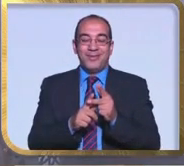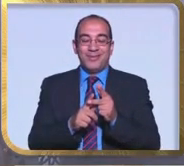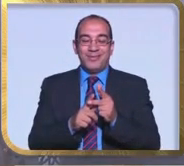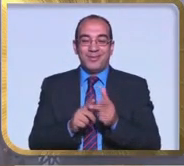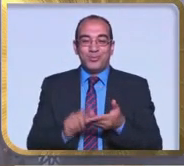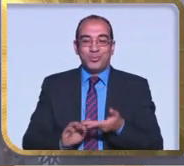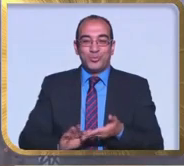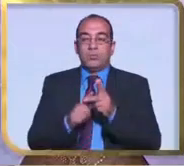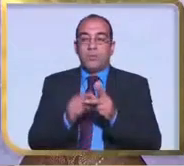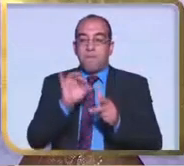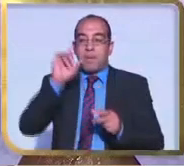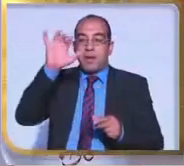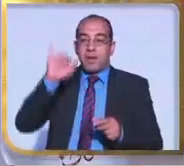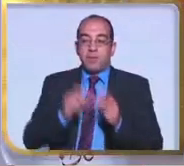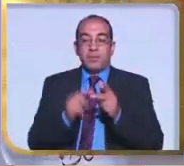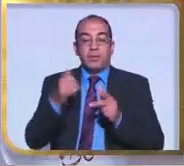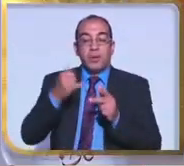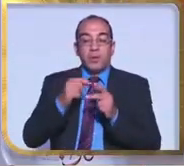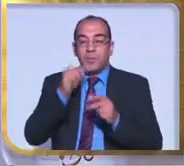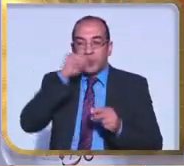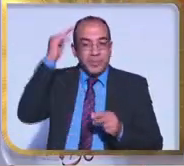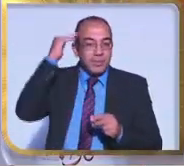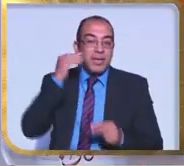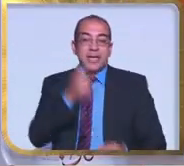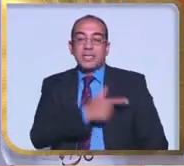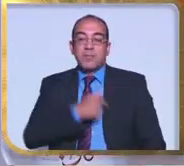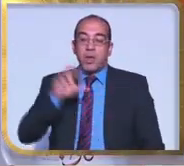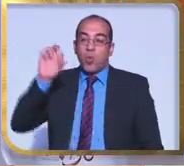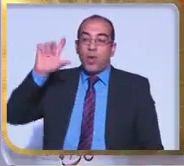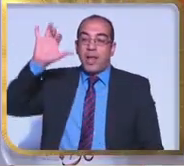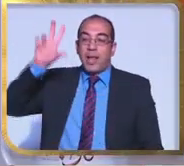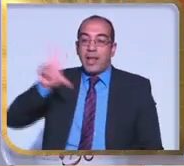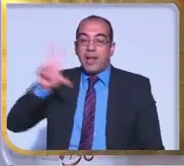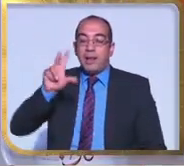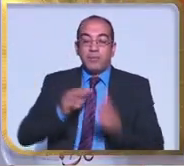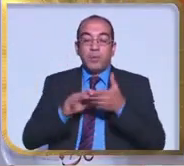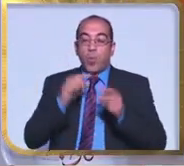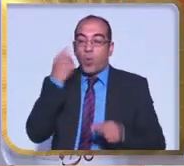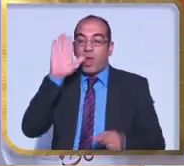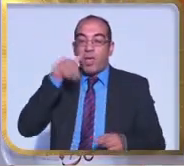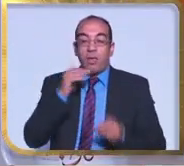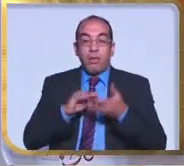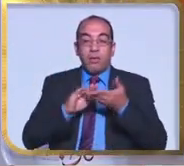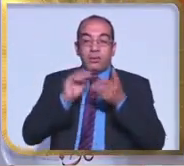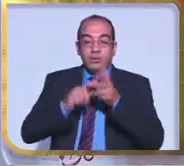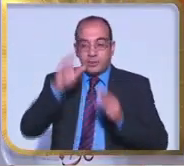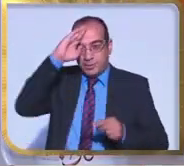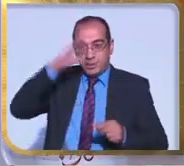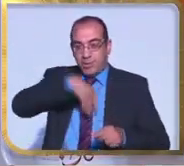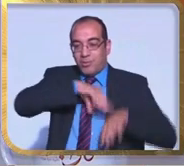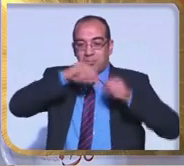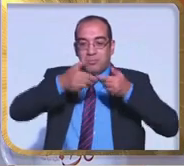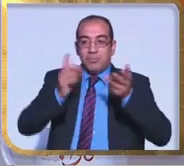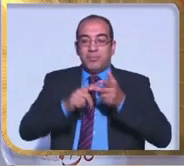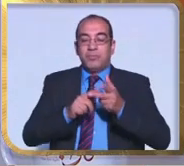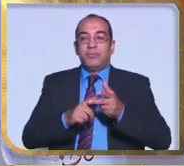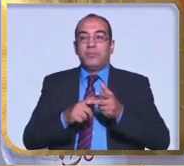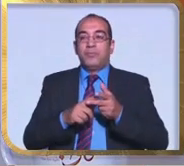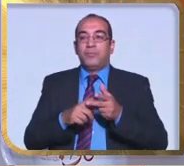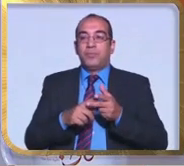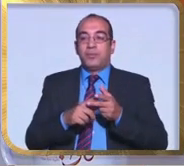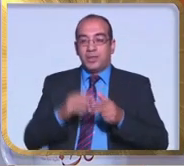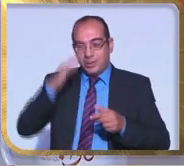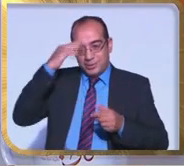نستوفي لهم الحق بتاعهم. أستاذة ولاء. ألو، السلام عليكم. عليكم السلام ورحمة الله تعالى وبركاته.